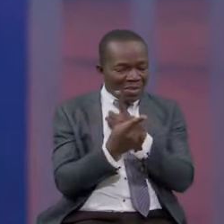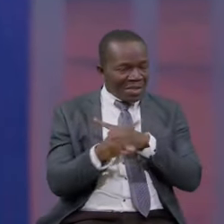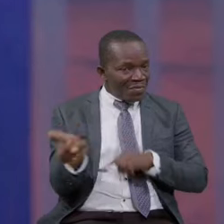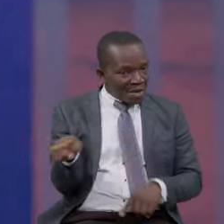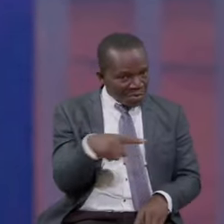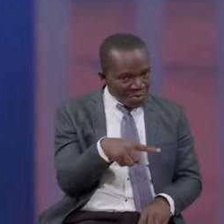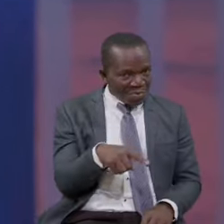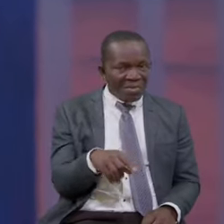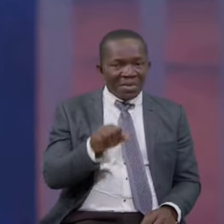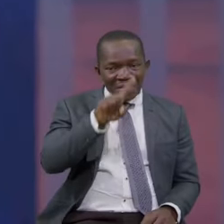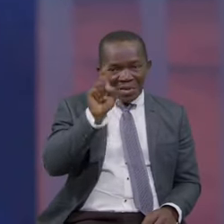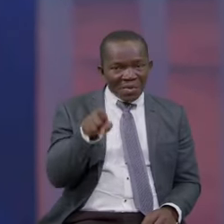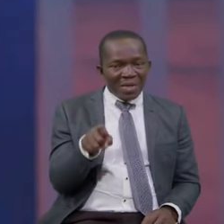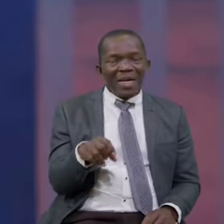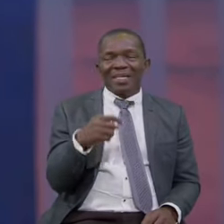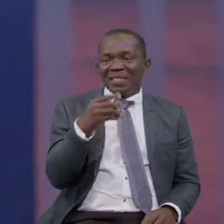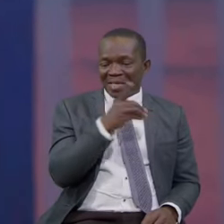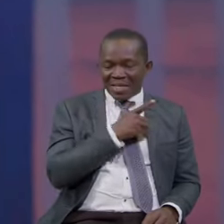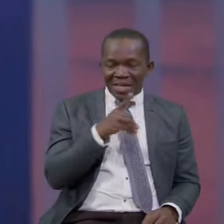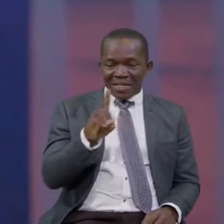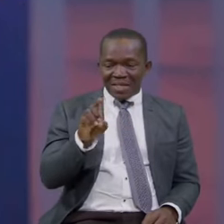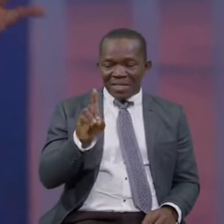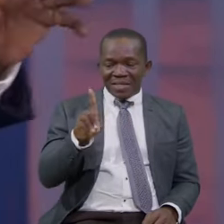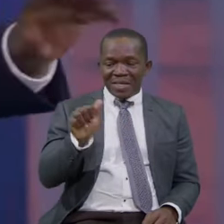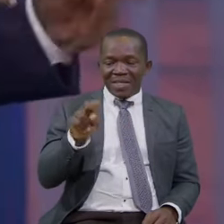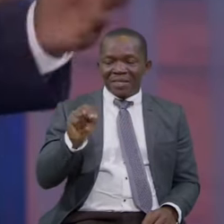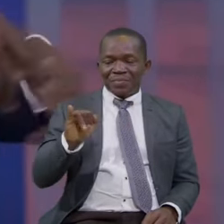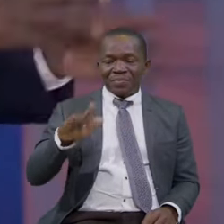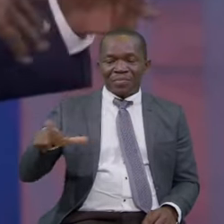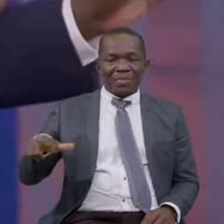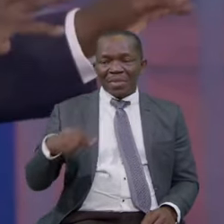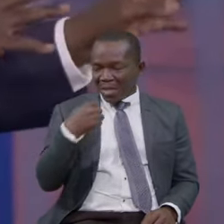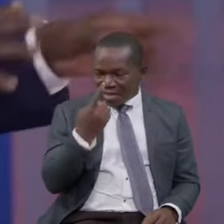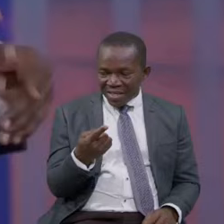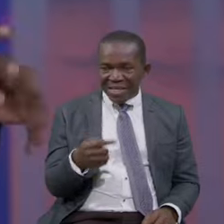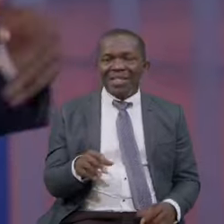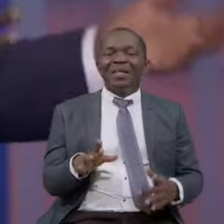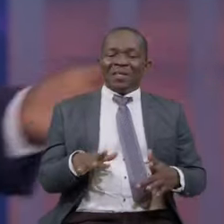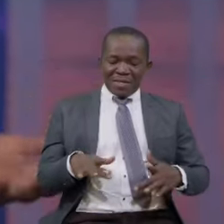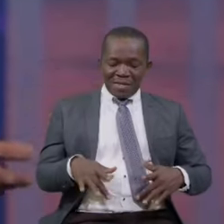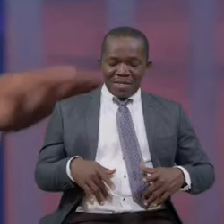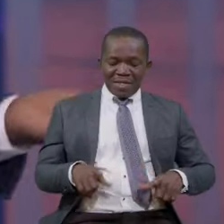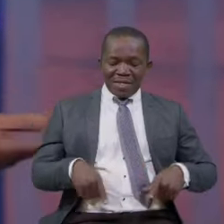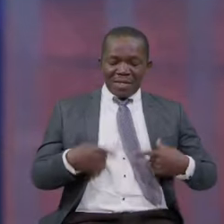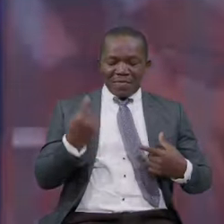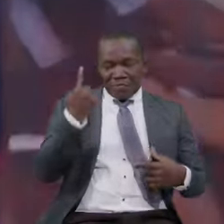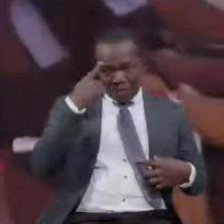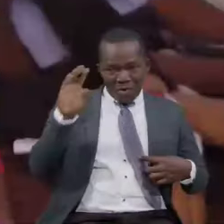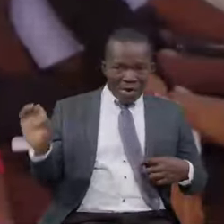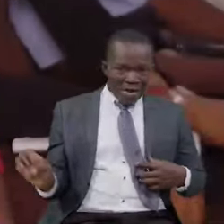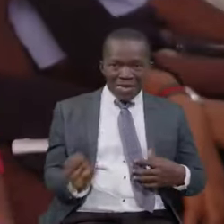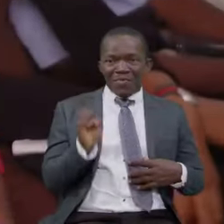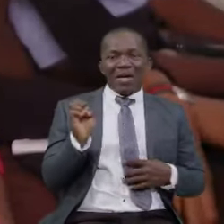répliqué il a dit Oh vie roi c'est ceux qui disent toujours à ces gens-là ils ne V pas éternellement